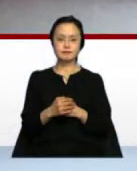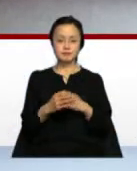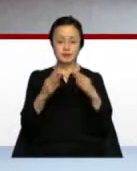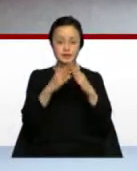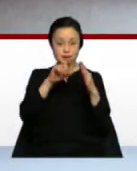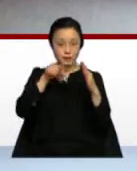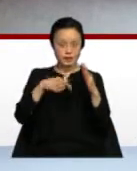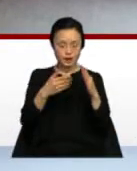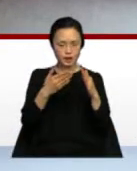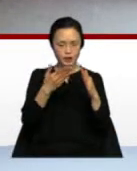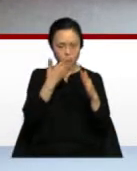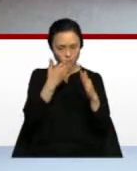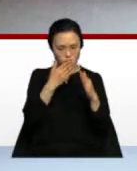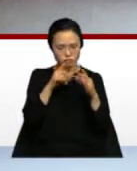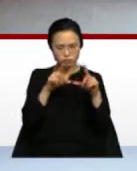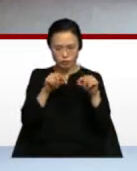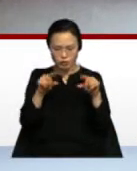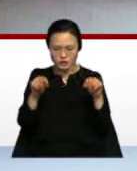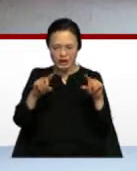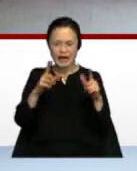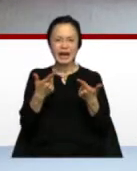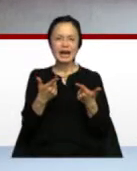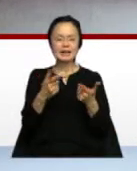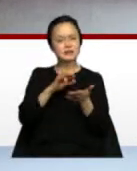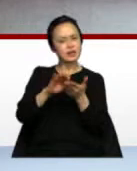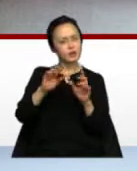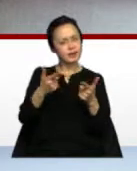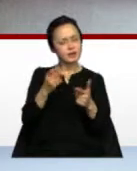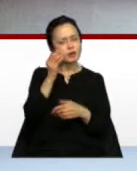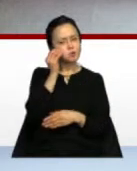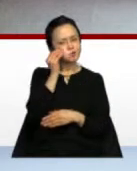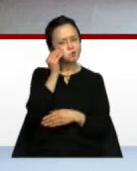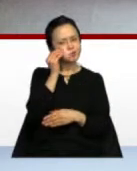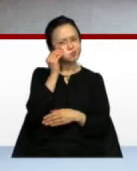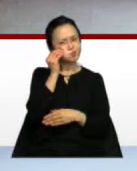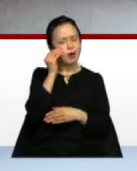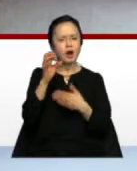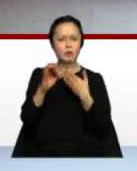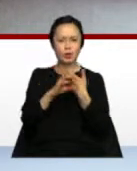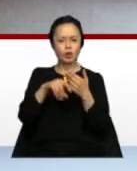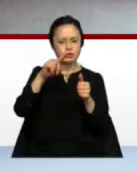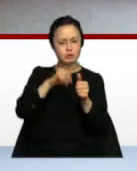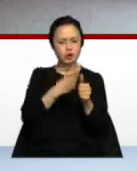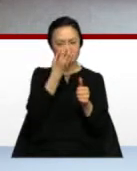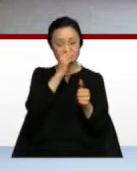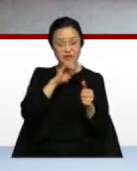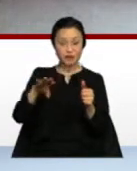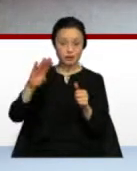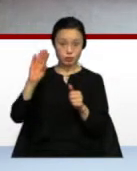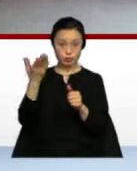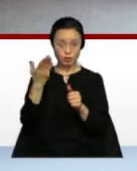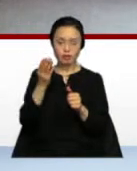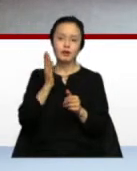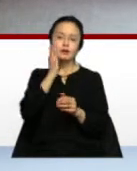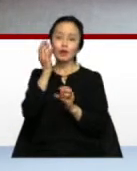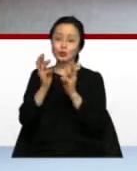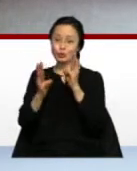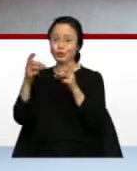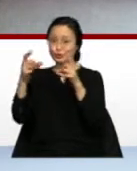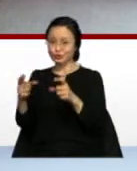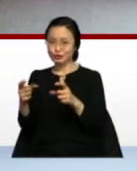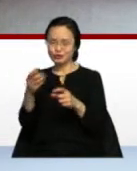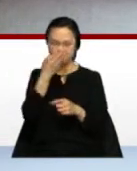집에서 사용하지 않는 식재료는 결국 유통기한이 지나 음식물 쓰레기로 버려지는데요. 서초구는 집안 내